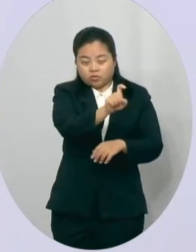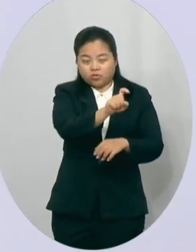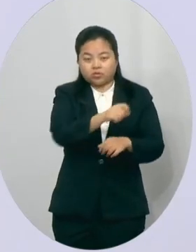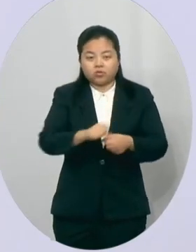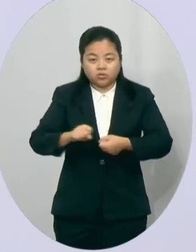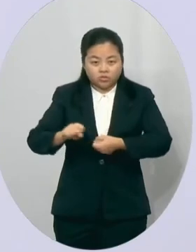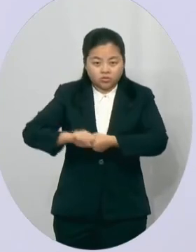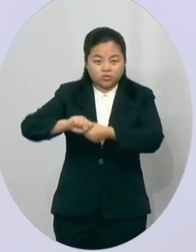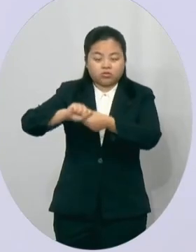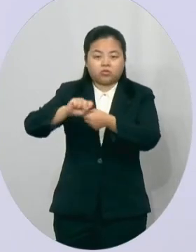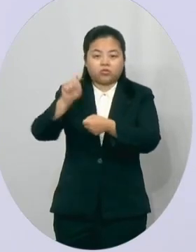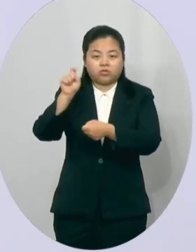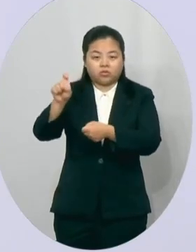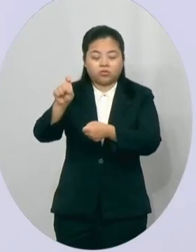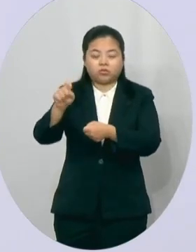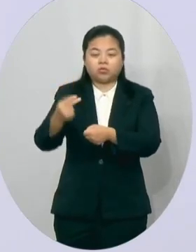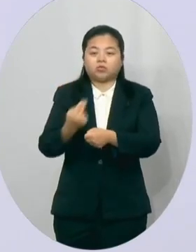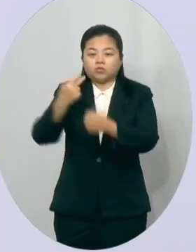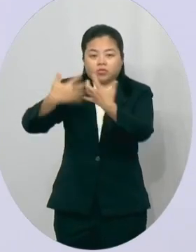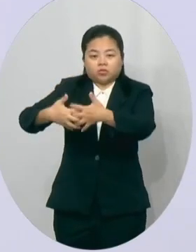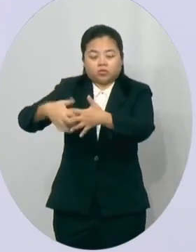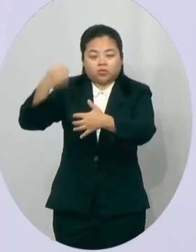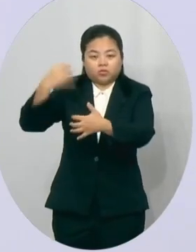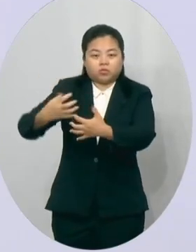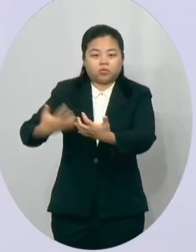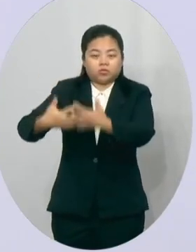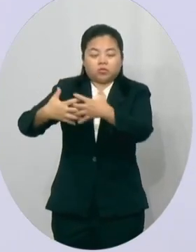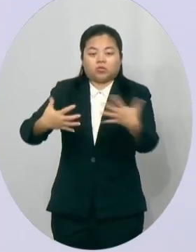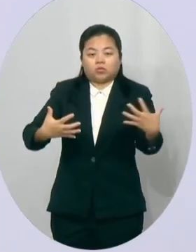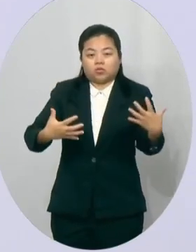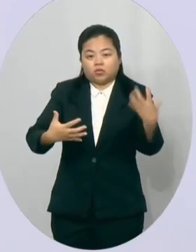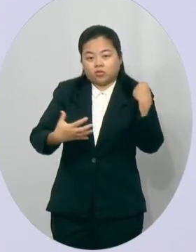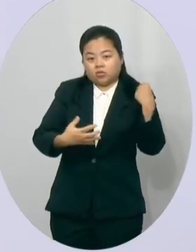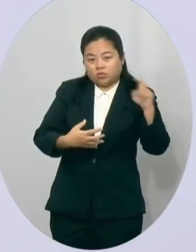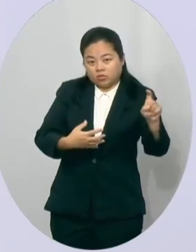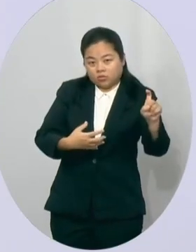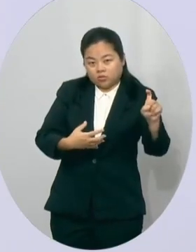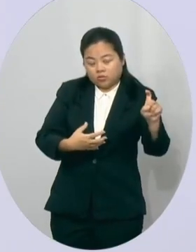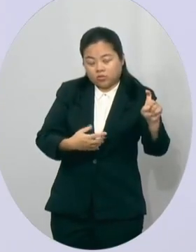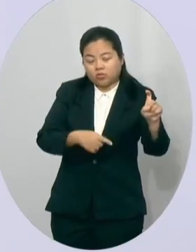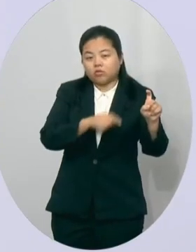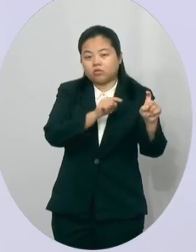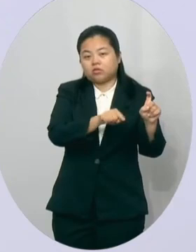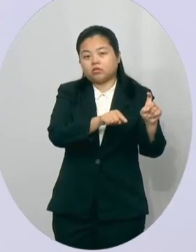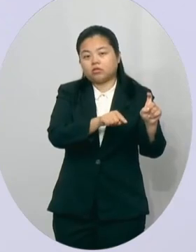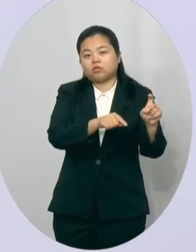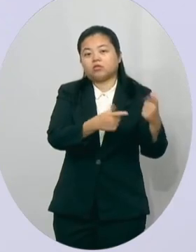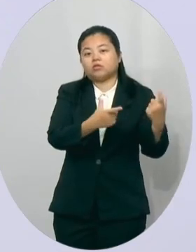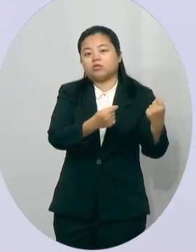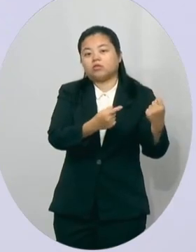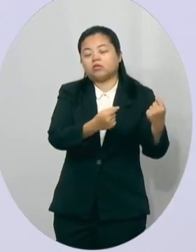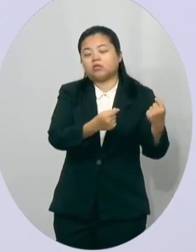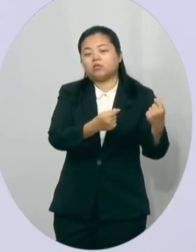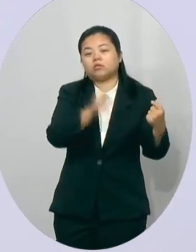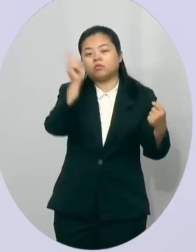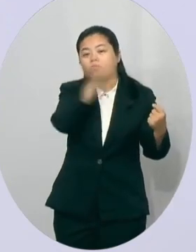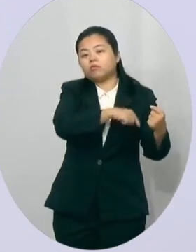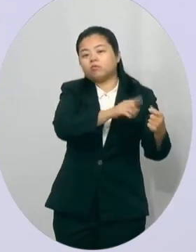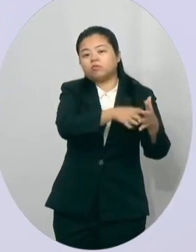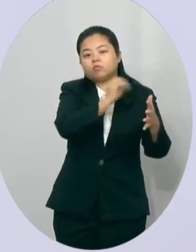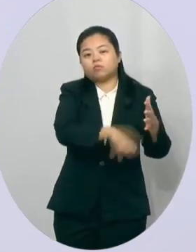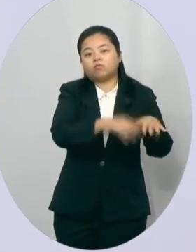增加了十部燃气机组，原来的十部燃煤机组也不可以